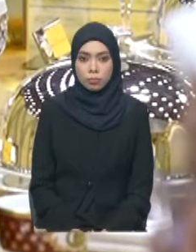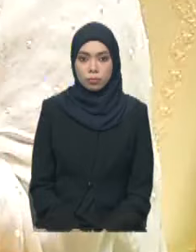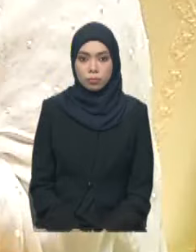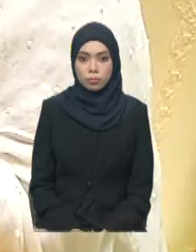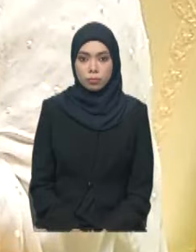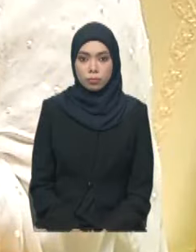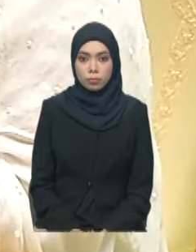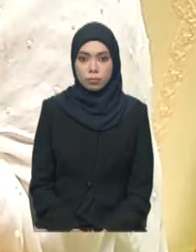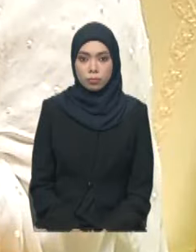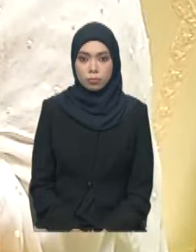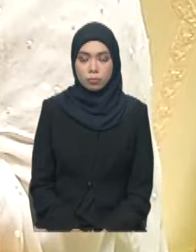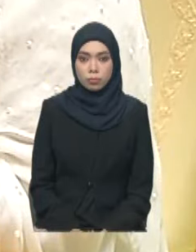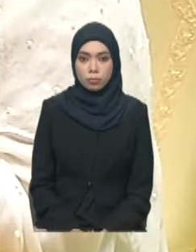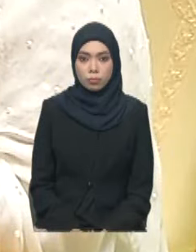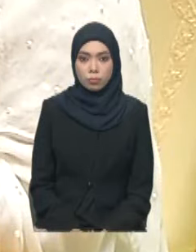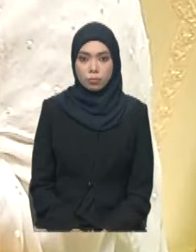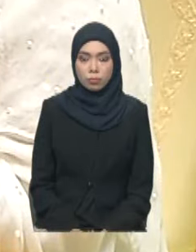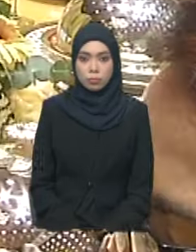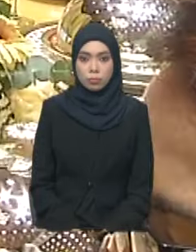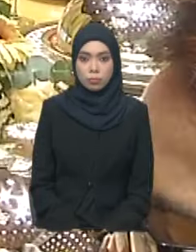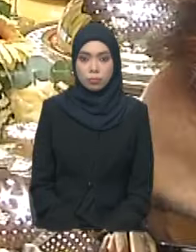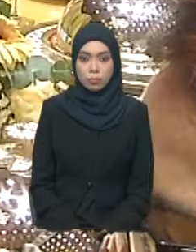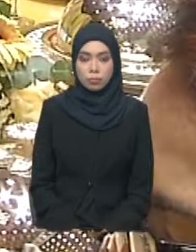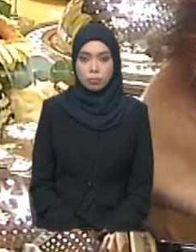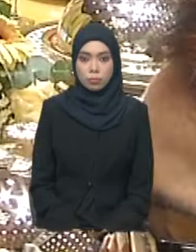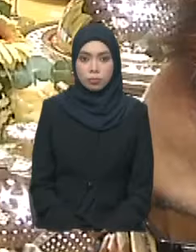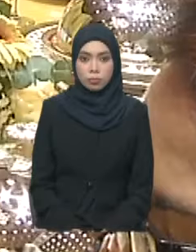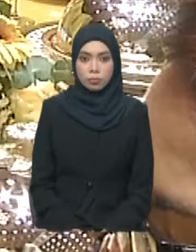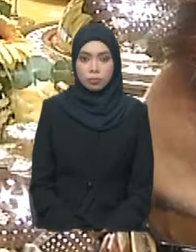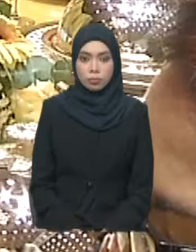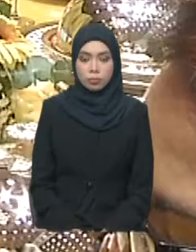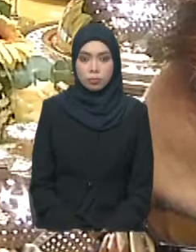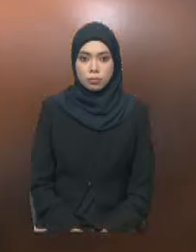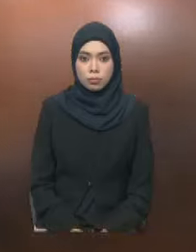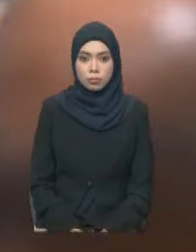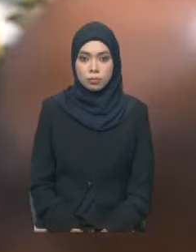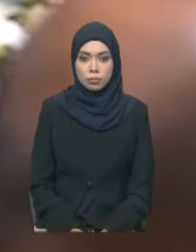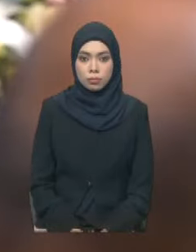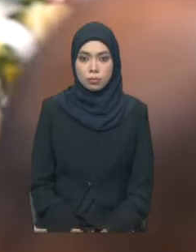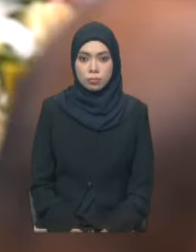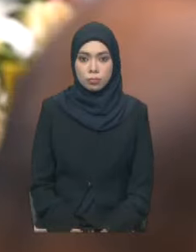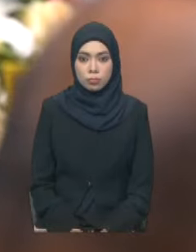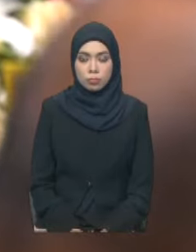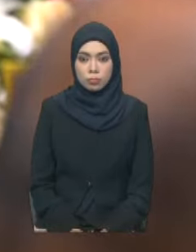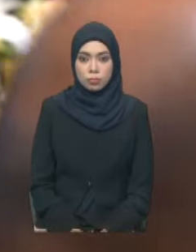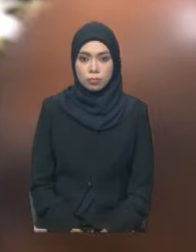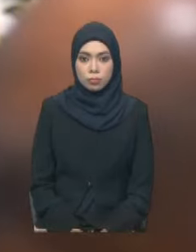nar. Wa sallallahu ala sayyidina maulana Muhammad wa ala alihi wa sahbihi wa